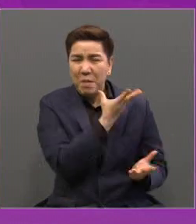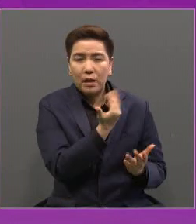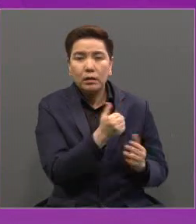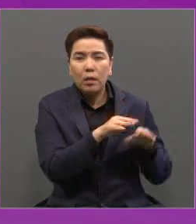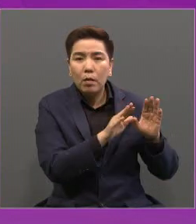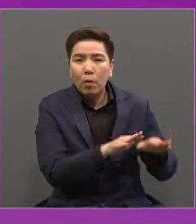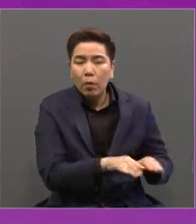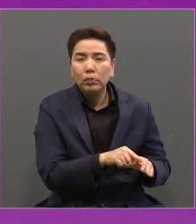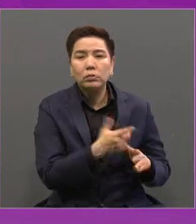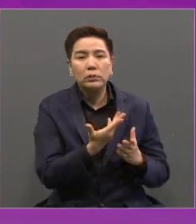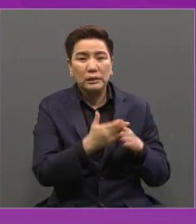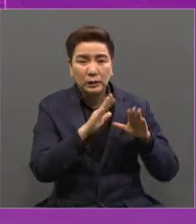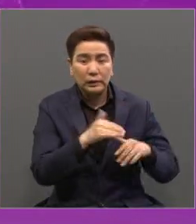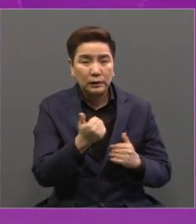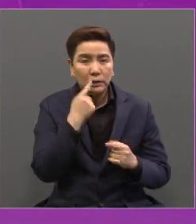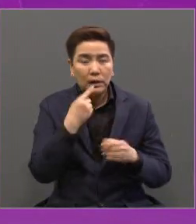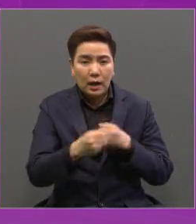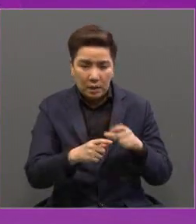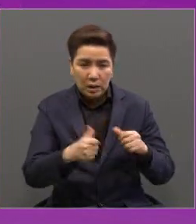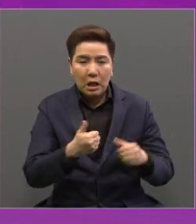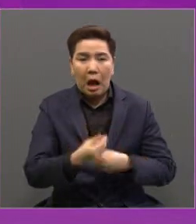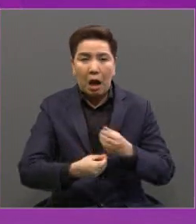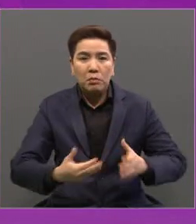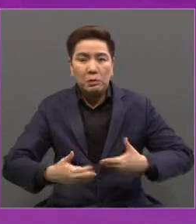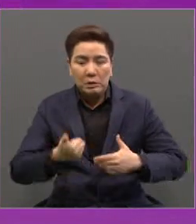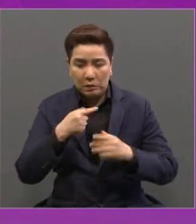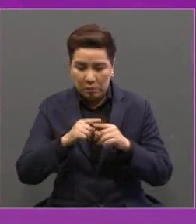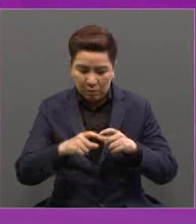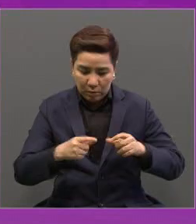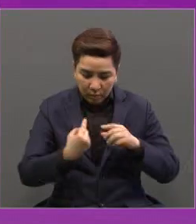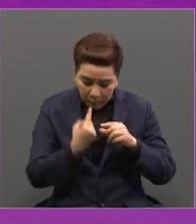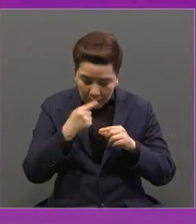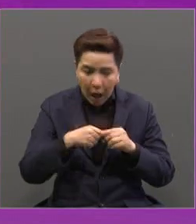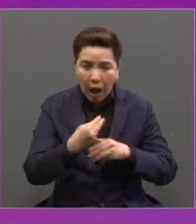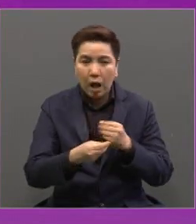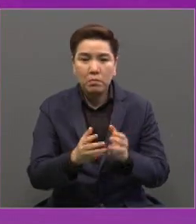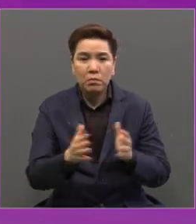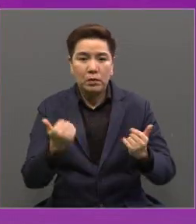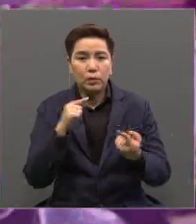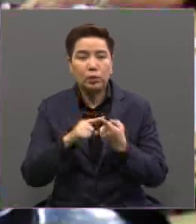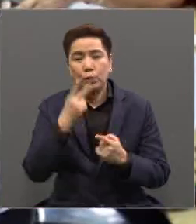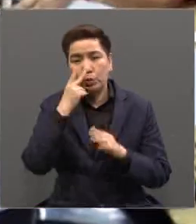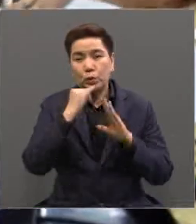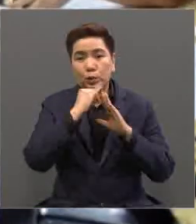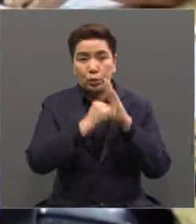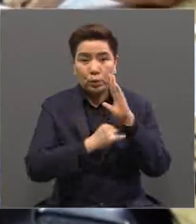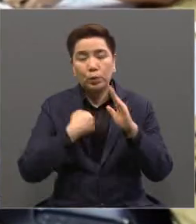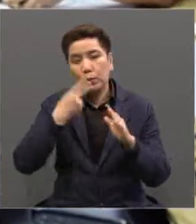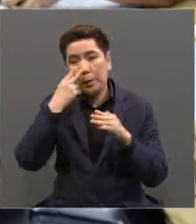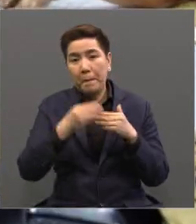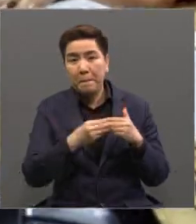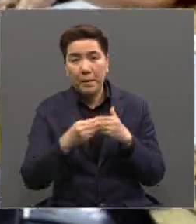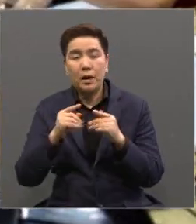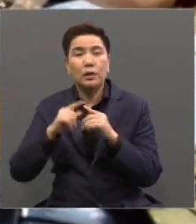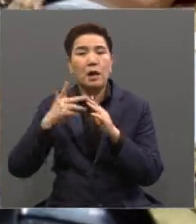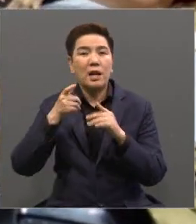ลดราคากระหน่ำตอนนี้เนี่ยปรากฏว่ายอดขายก็กลับมากระเตื้องขึ้นตามไปด้วยครับไปดูทีละจังหวัดเลยนะครับเราจะพาคุณผู้ชม